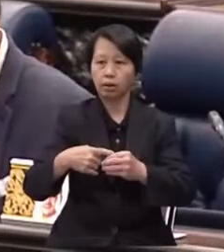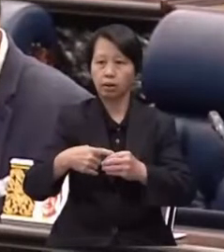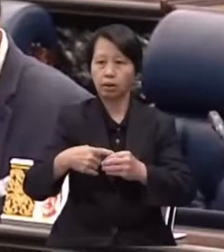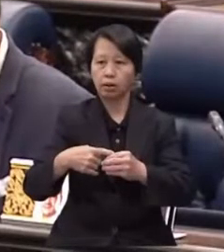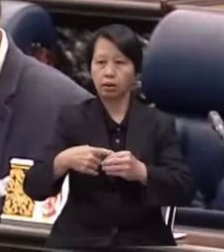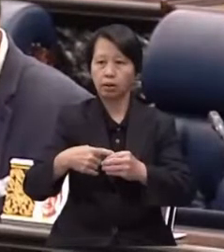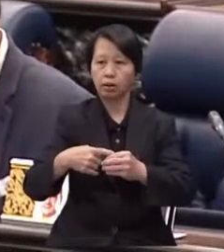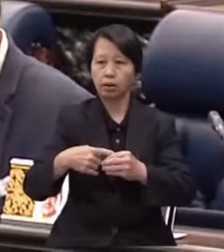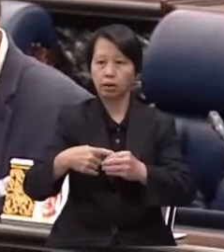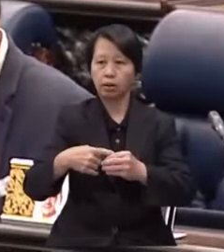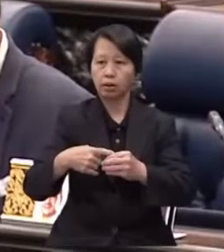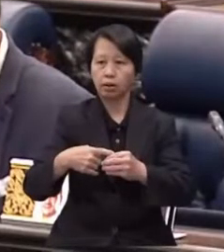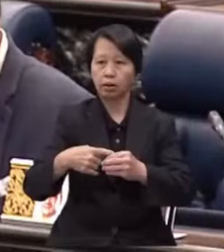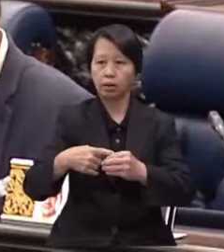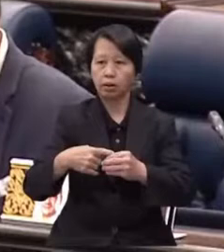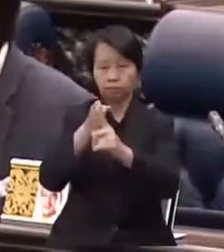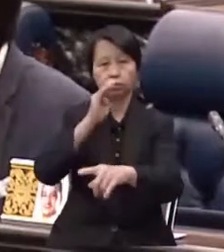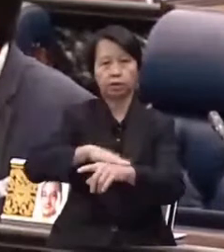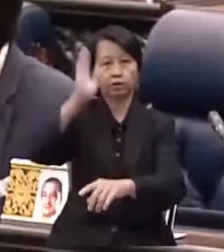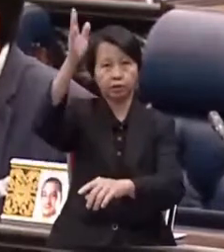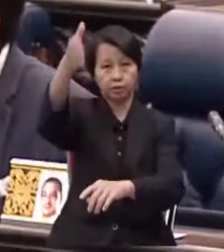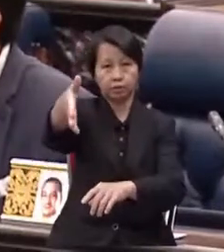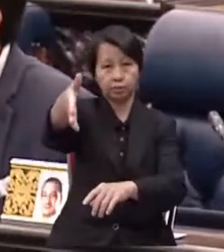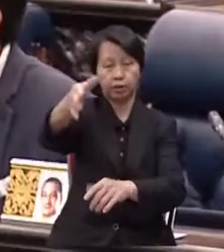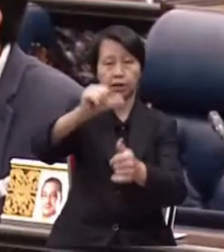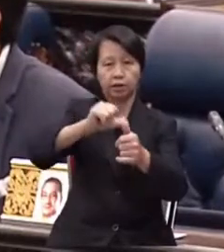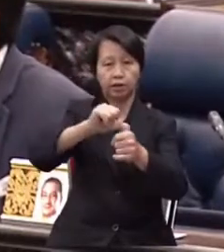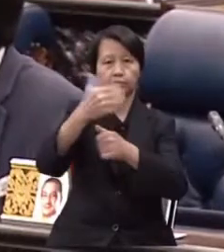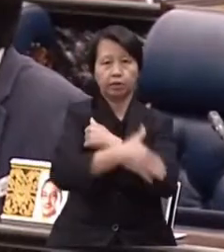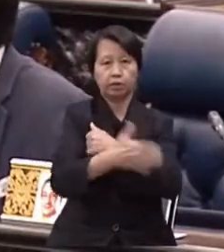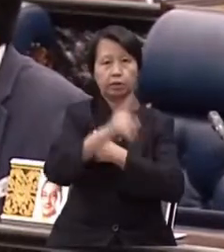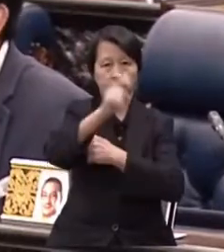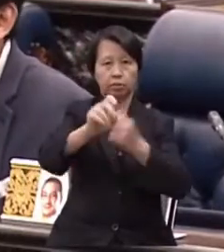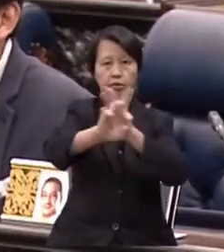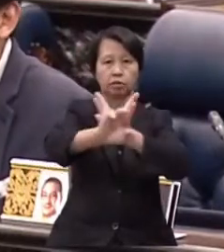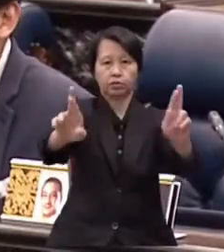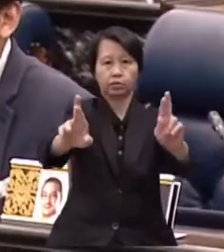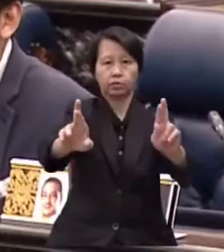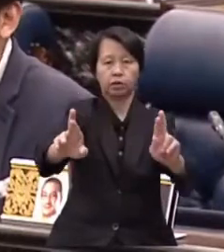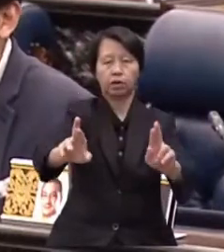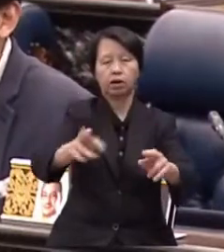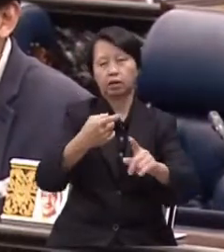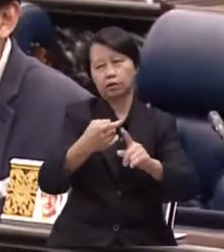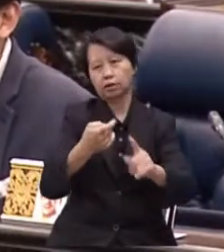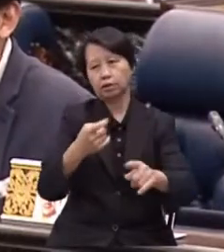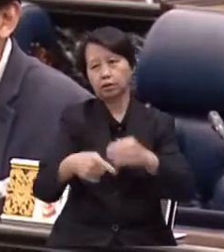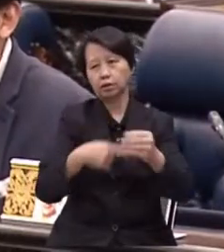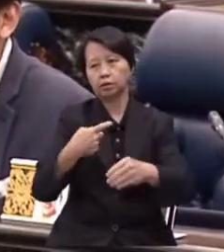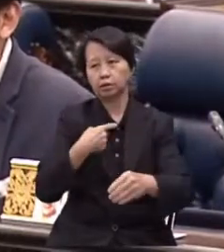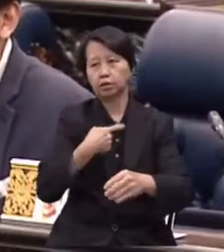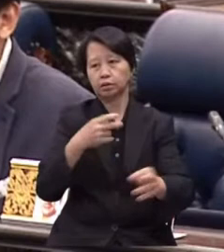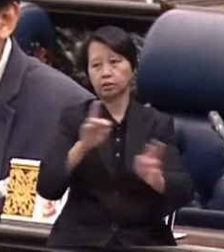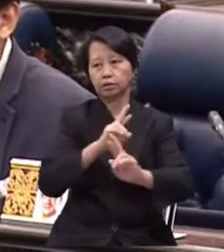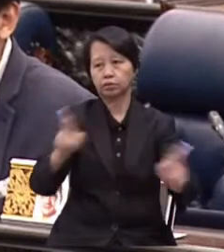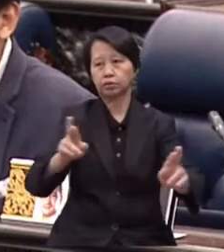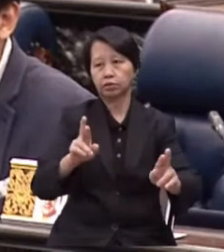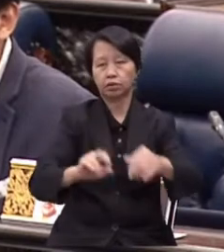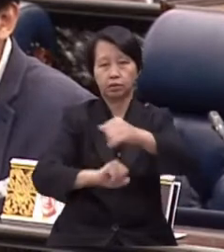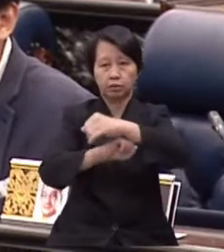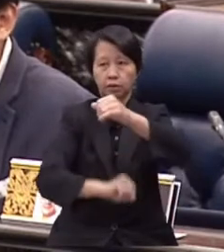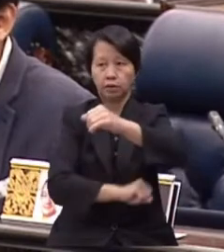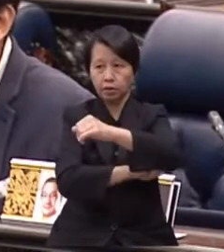suatu perkara yang kita lihat menuju ke masa depan dan setiap negara perlu bersedia bukan saja dari sudut kita menindakkan